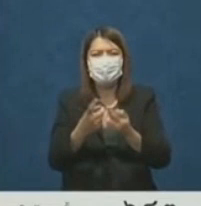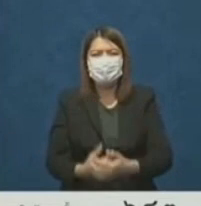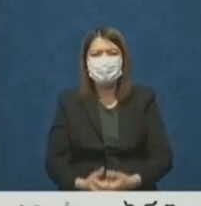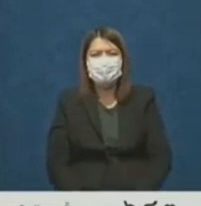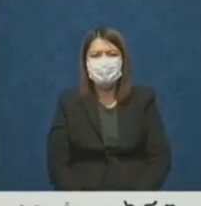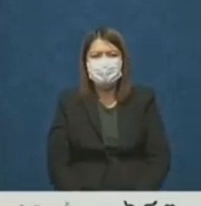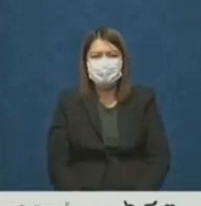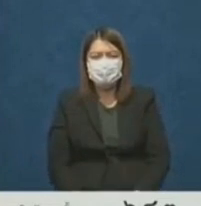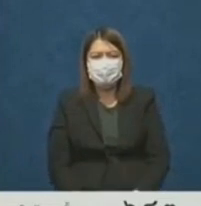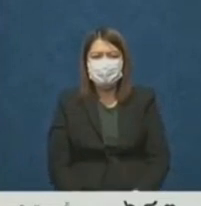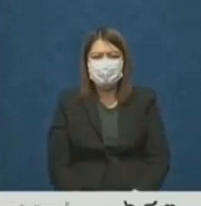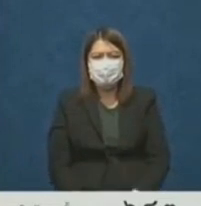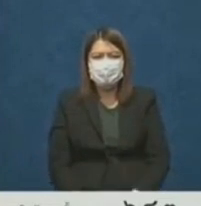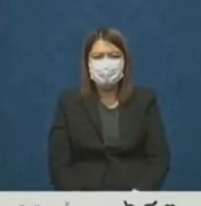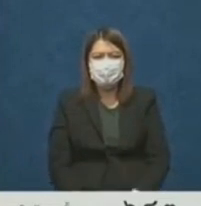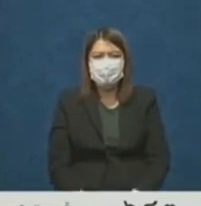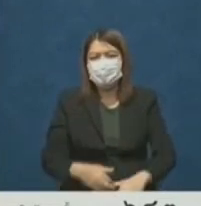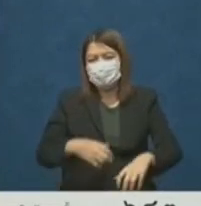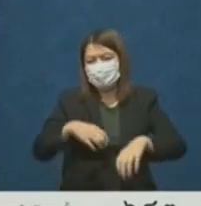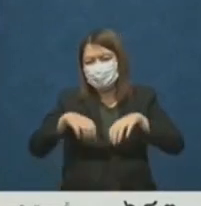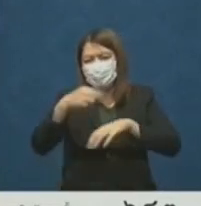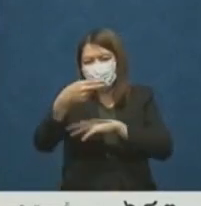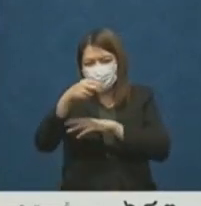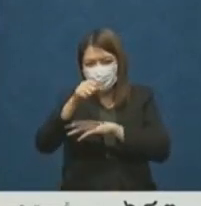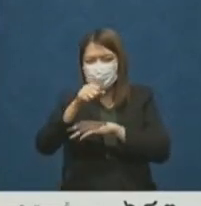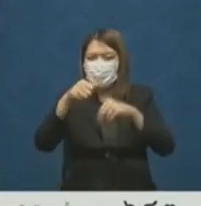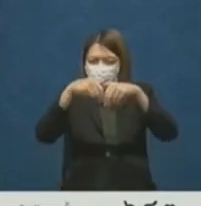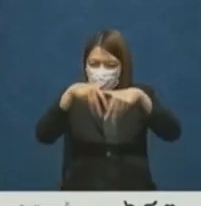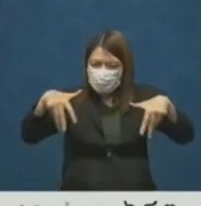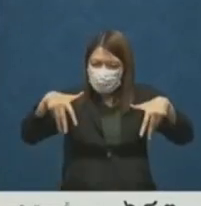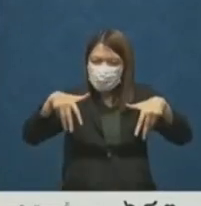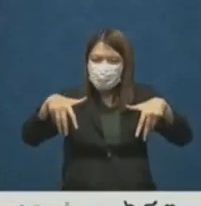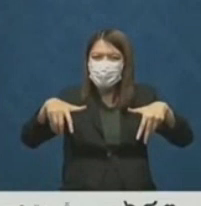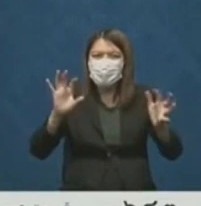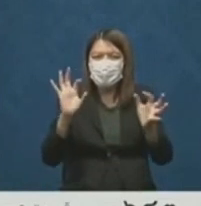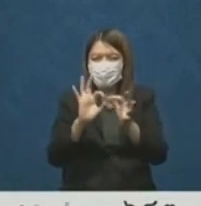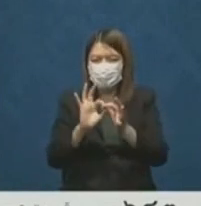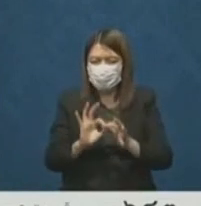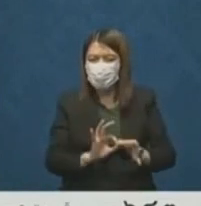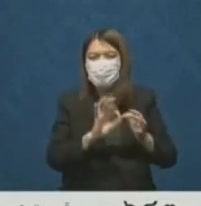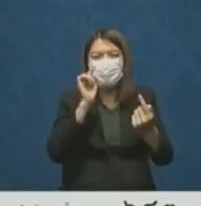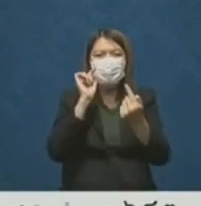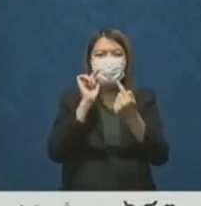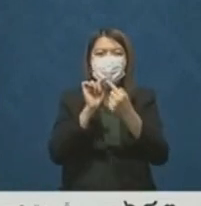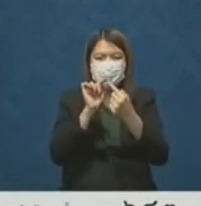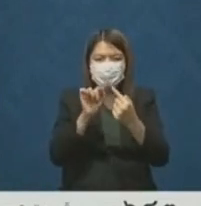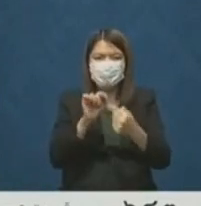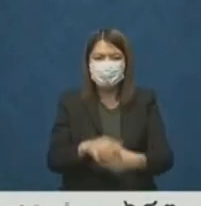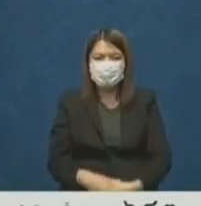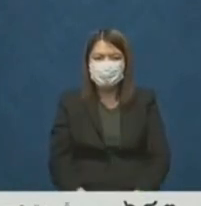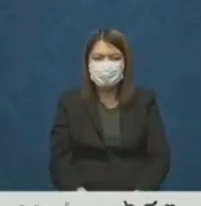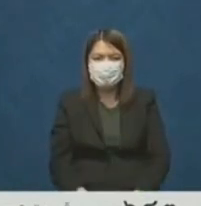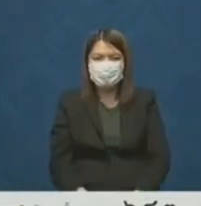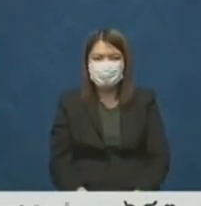คือถ้าเขียนแบบนี้ทำอะไรก็ได้ท่านประธานจะจัดระบบหลักสูตรยังไงก็ได้จะจัดโครงสร้างยังไงก็ได้ทุกอย่างเข้าสอดคล้องกับเป้าหมายนี้หมดแล้วครับถ้